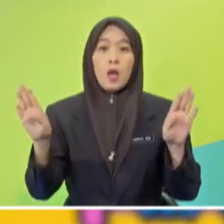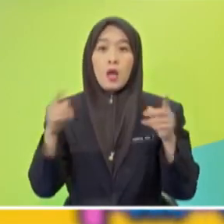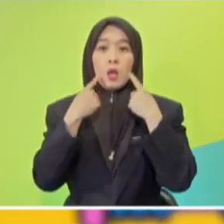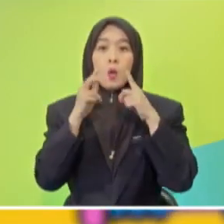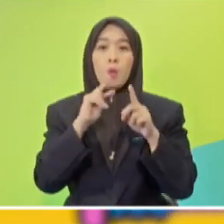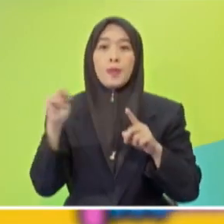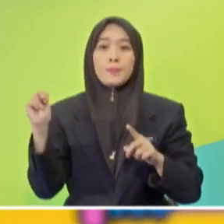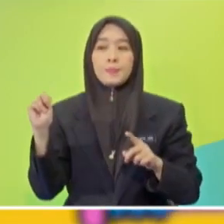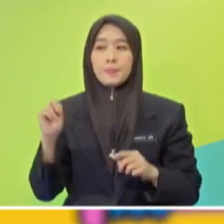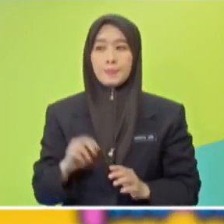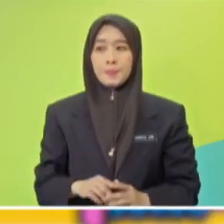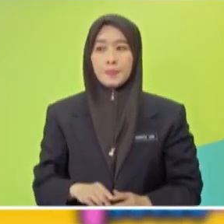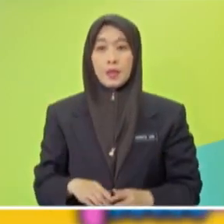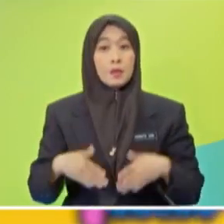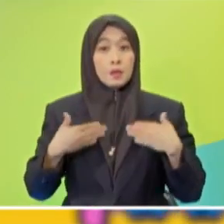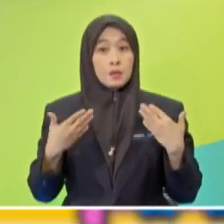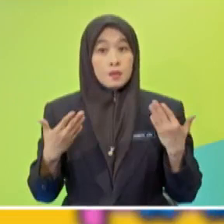ah bagaimana